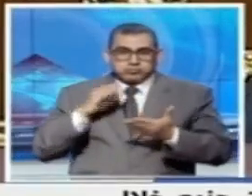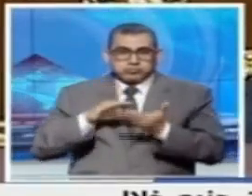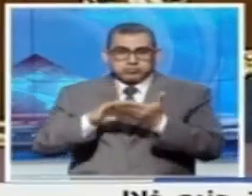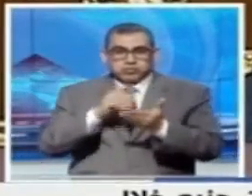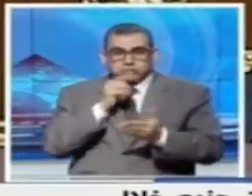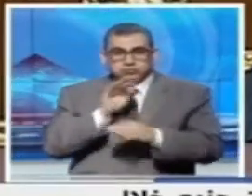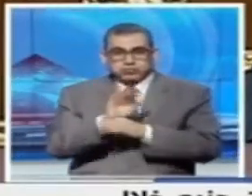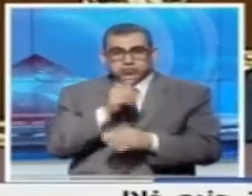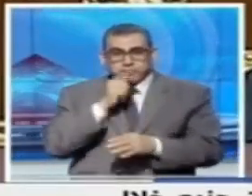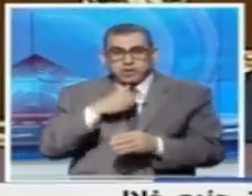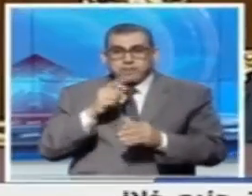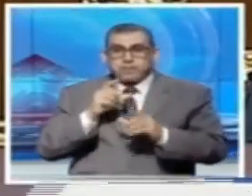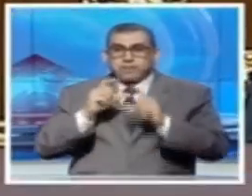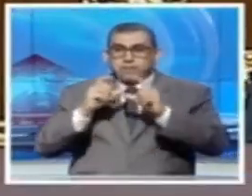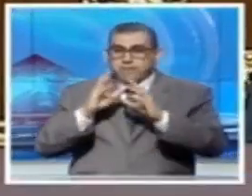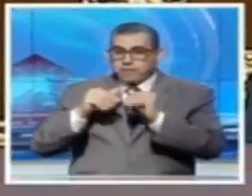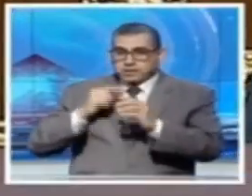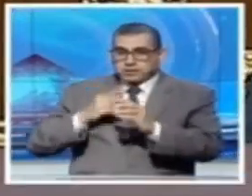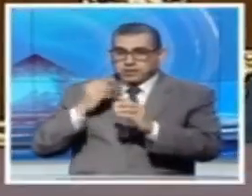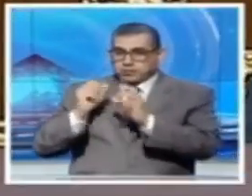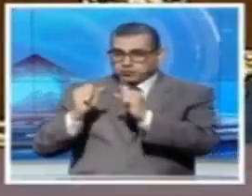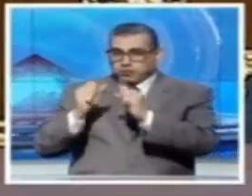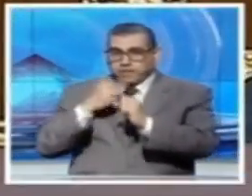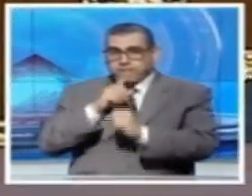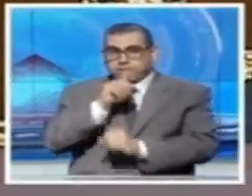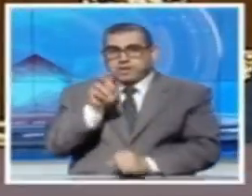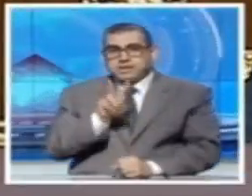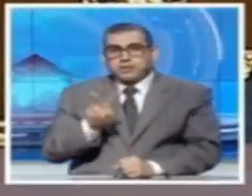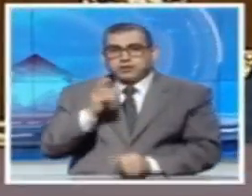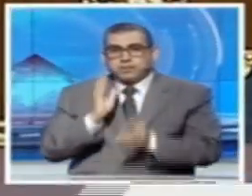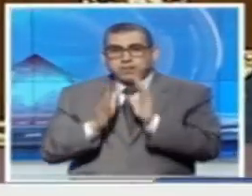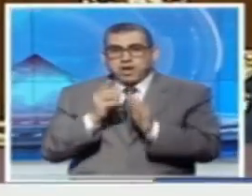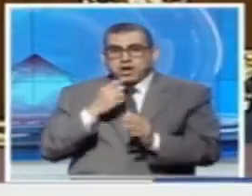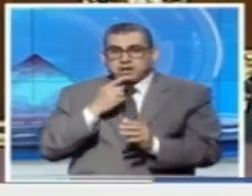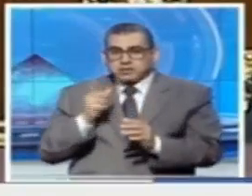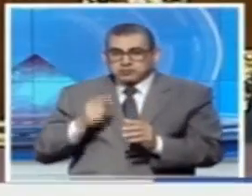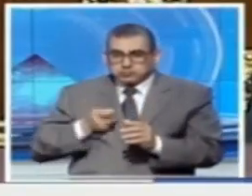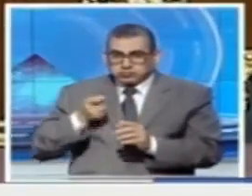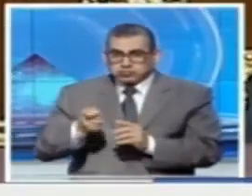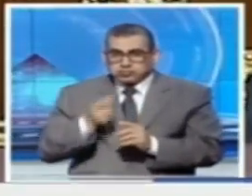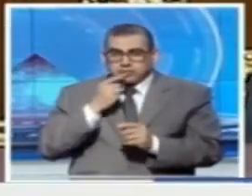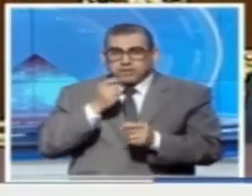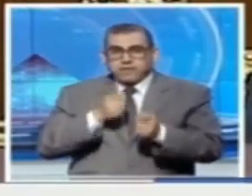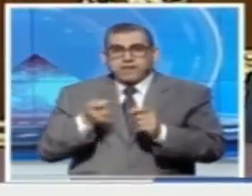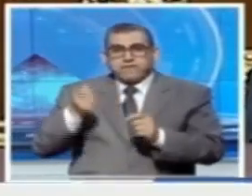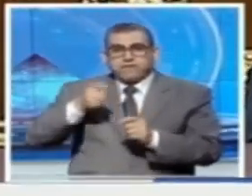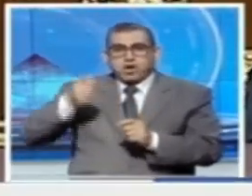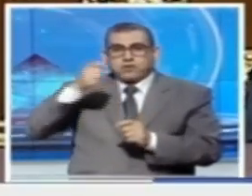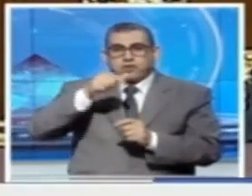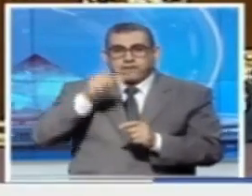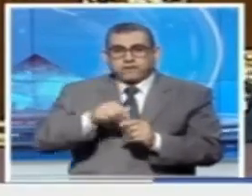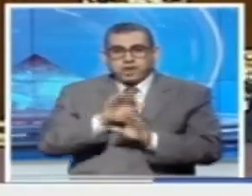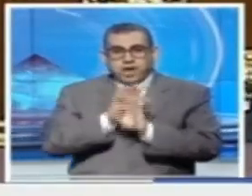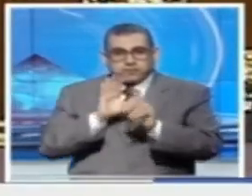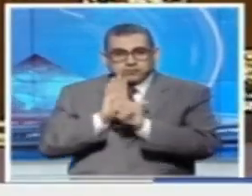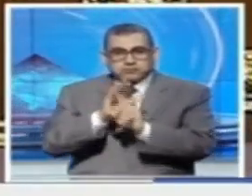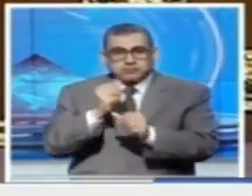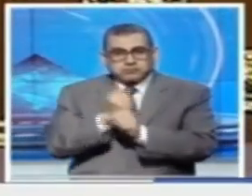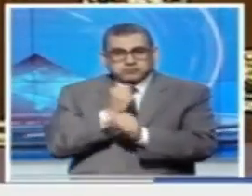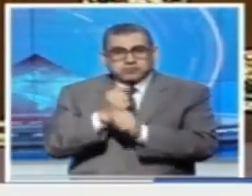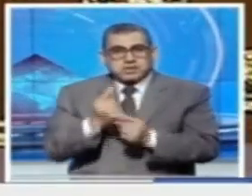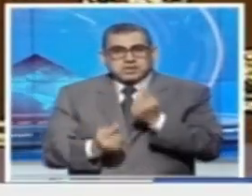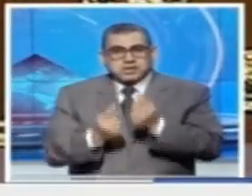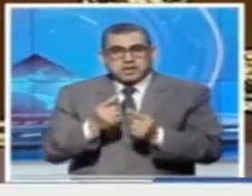الوزير إلى أن الخزانة العامة تتحمل 127 مليار جنيه فرق سعر الفائدة لمبادرة توفير دعم الأنشطة